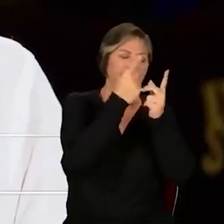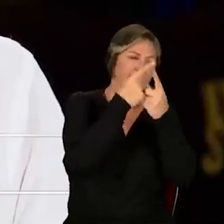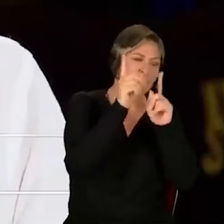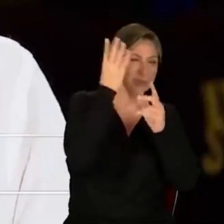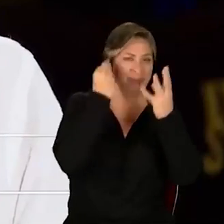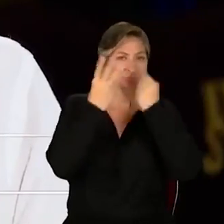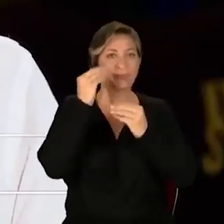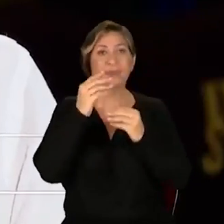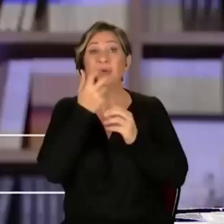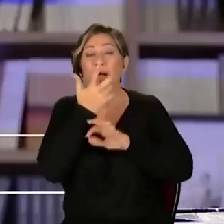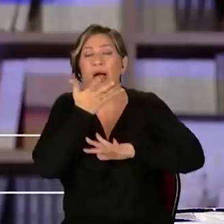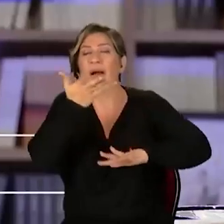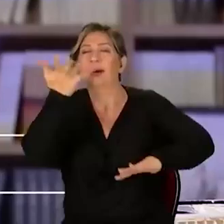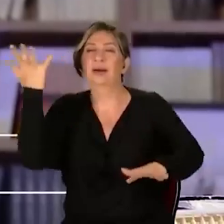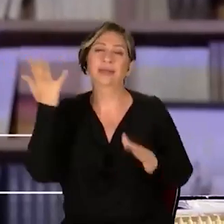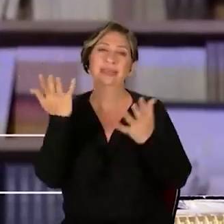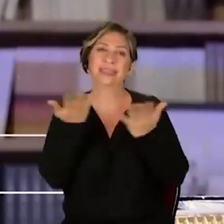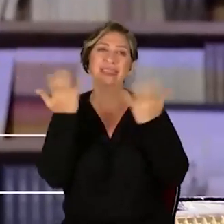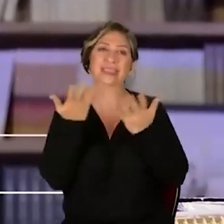biraz operacılara göre daha...